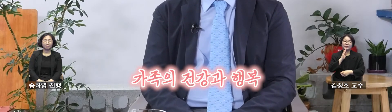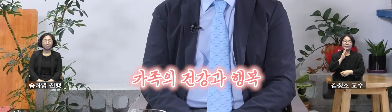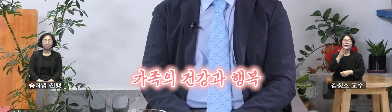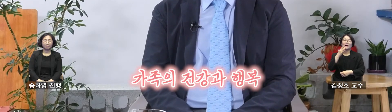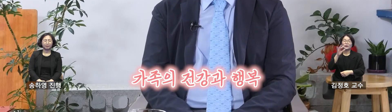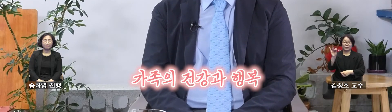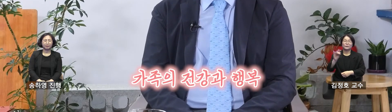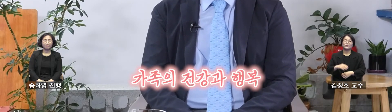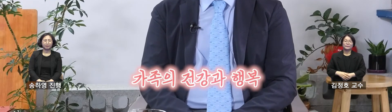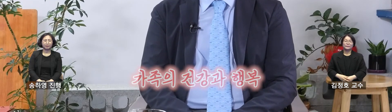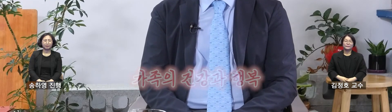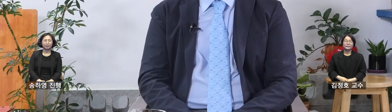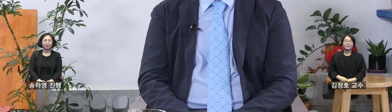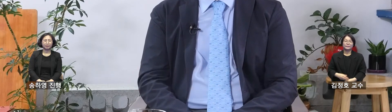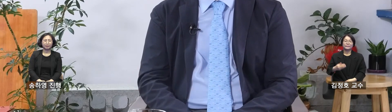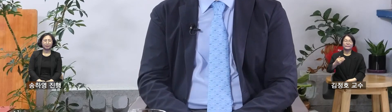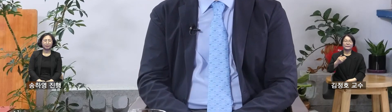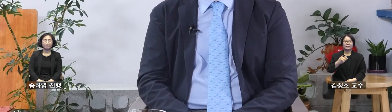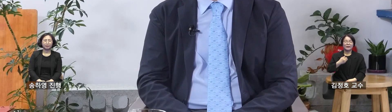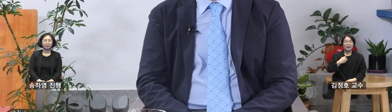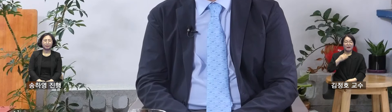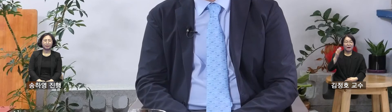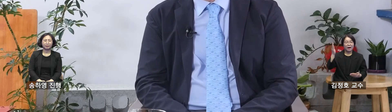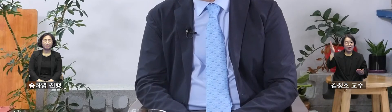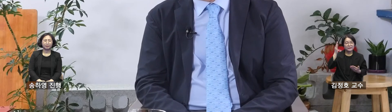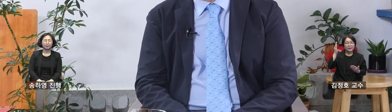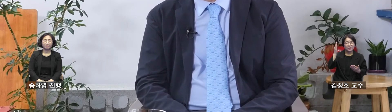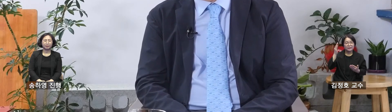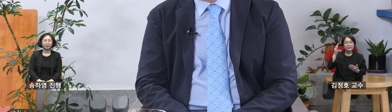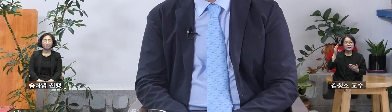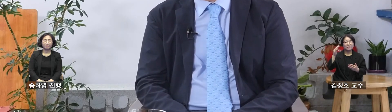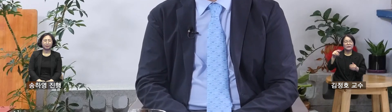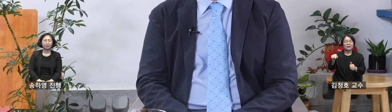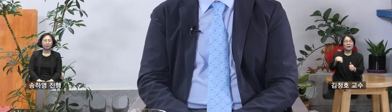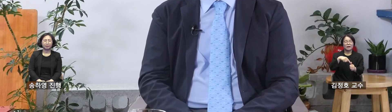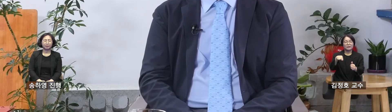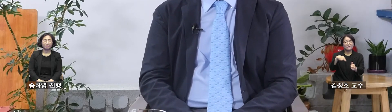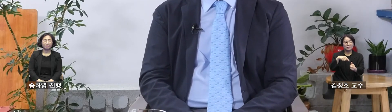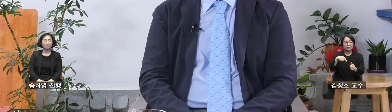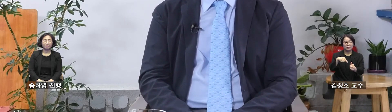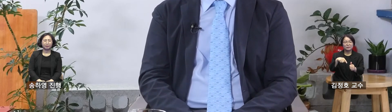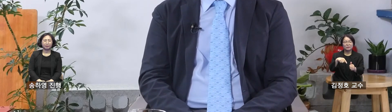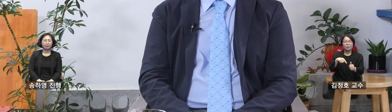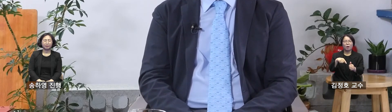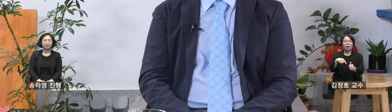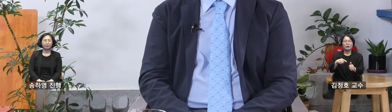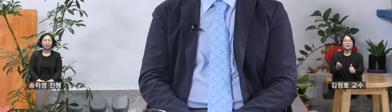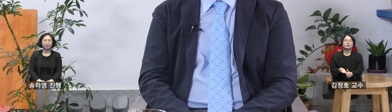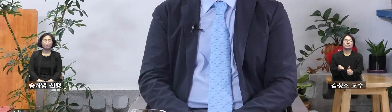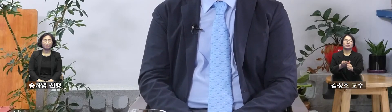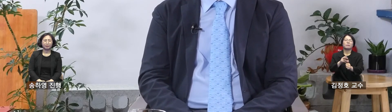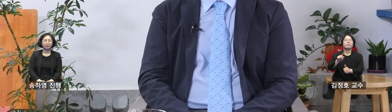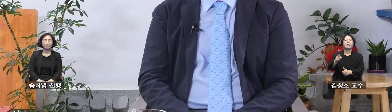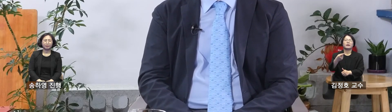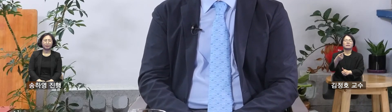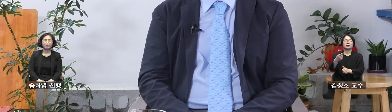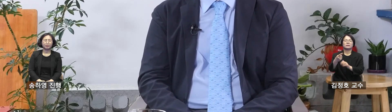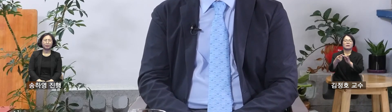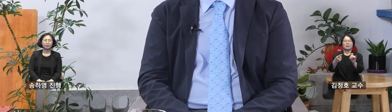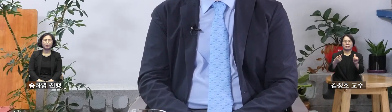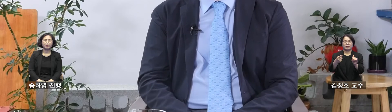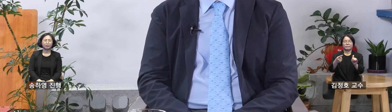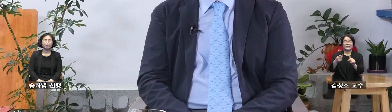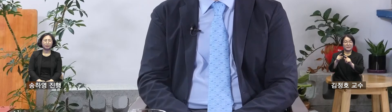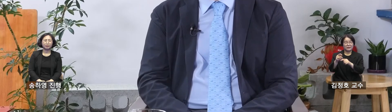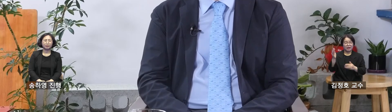당연하고, 제가 이제 학생들을 한 100명을 길러낼 꿈을 갖고 있는데, 그 학생들이 뭐